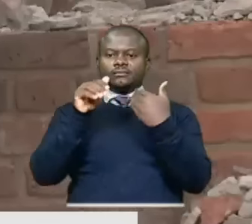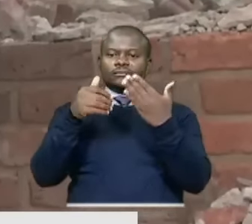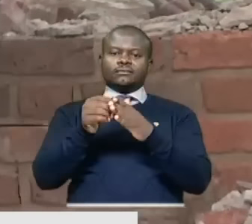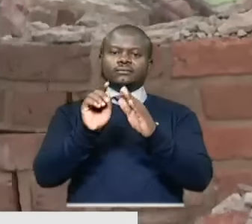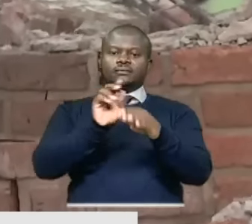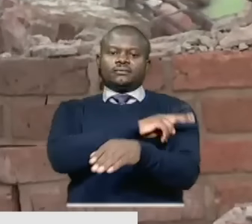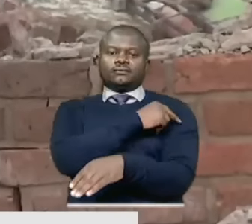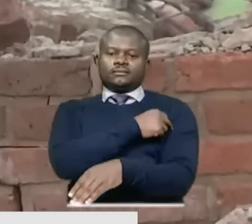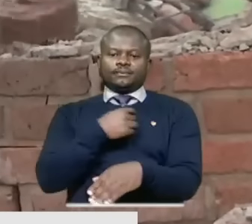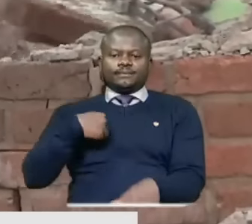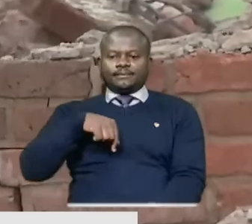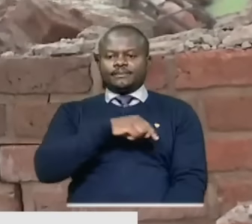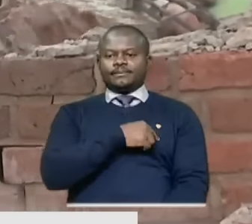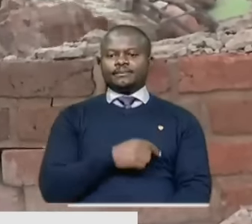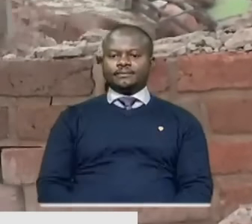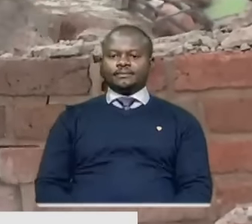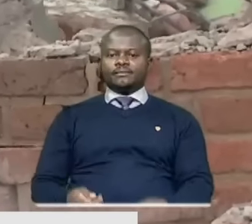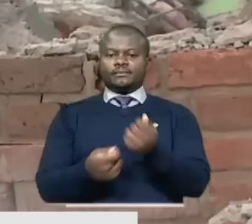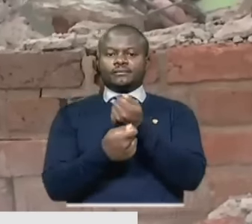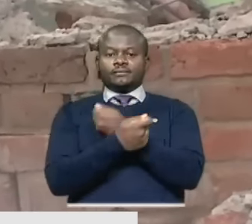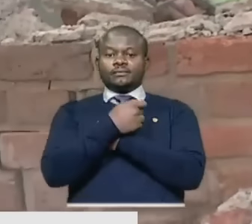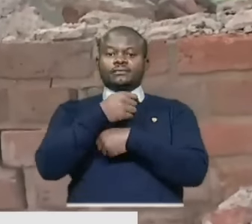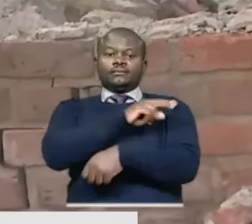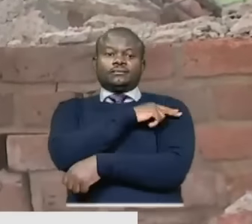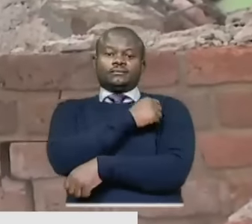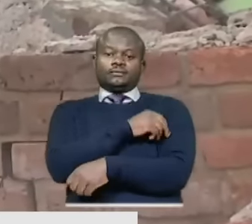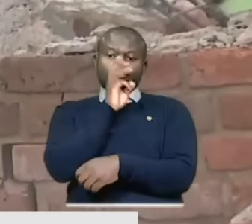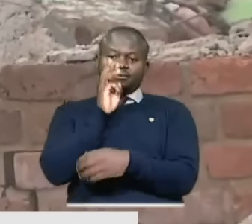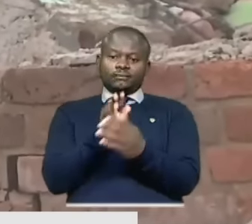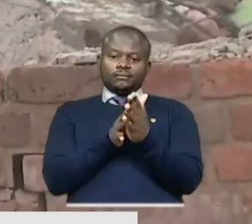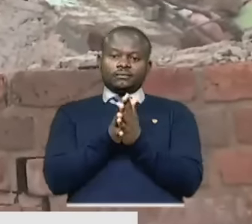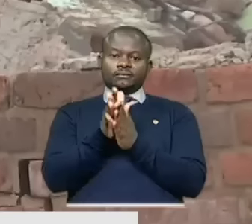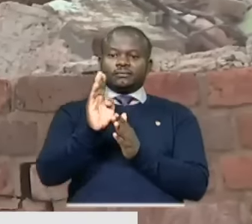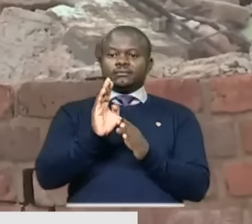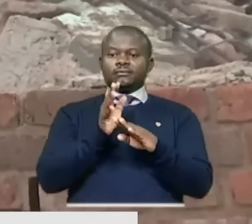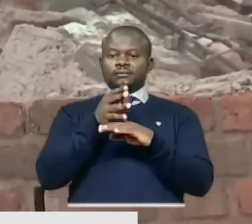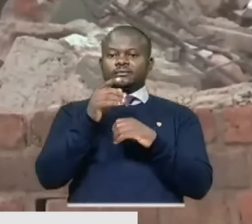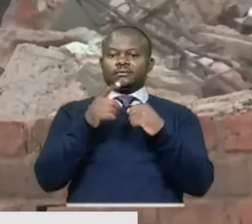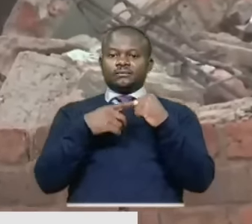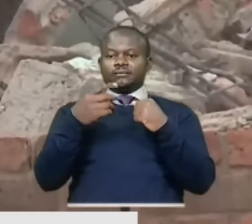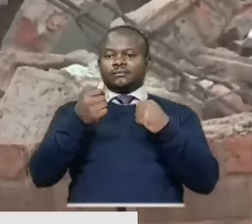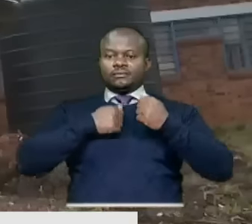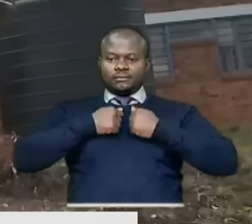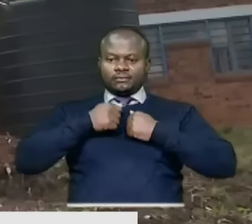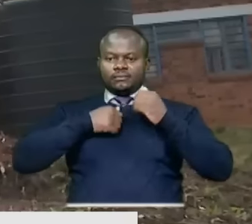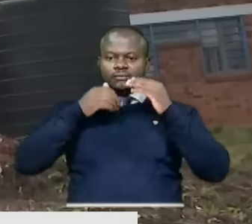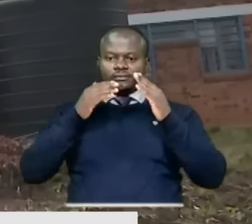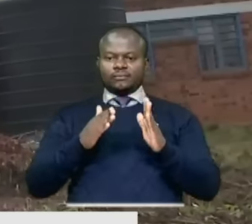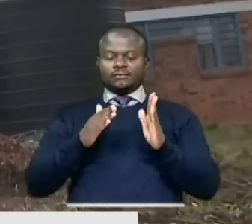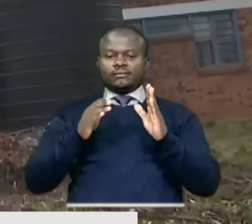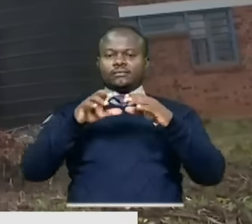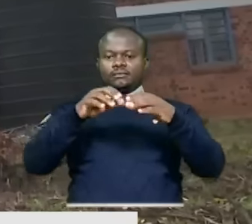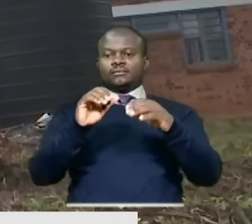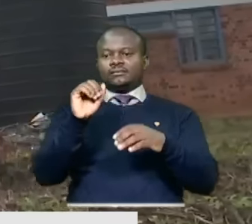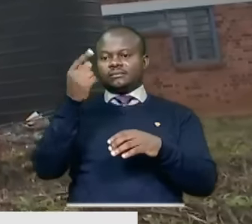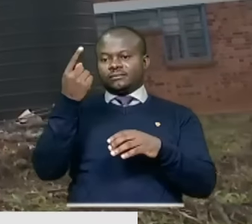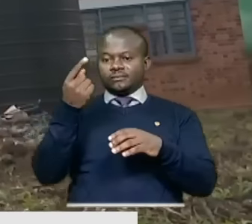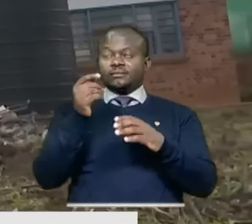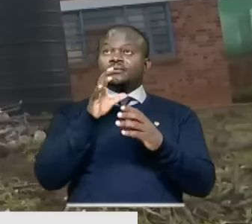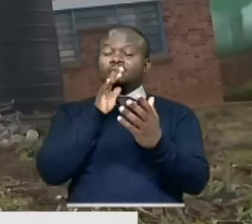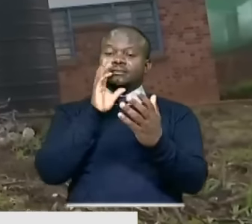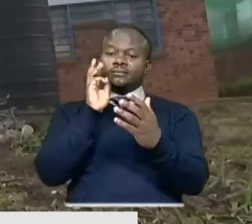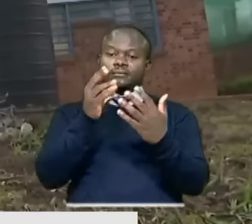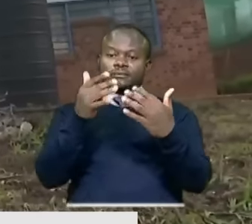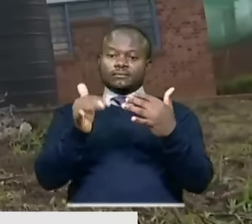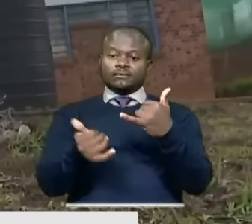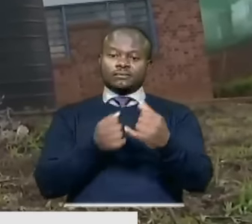byacu. Kuvugurura ibi bitaro bya Ngarama bizatwara miliyari zisaga 6 z'amafaranga y'u Rwanda, aho icyiciro cya mbere biteganyijwe ko kizarangirana